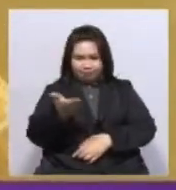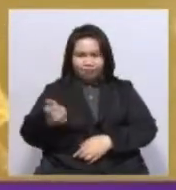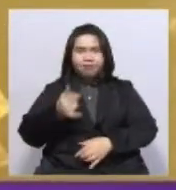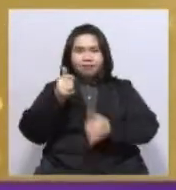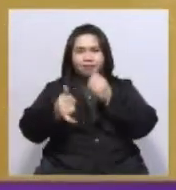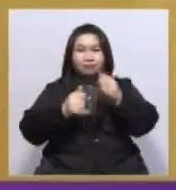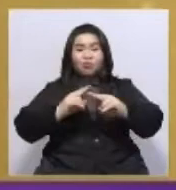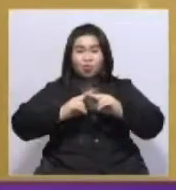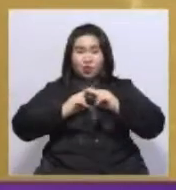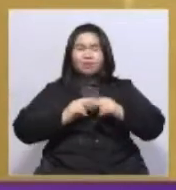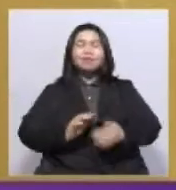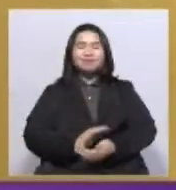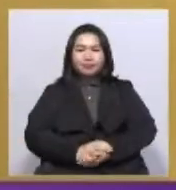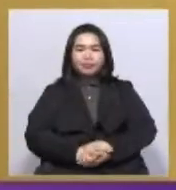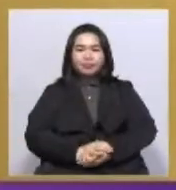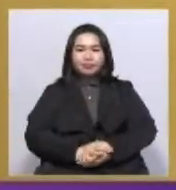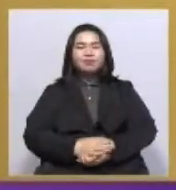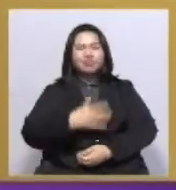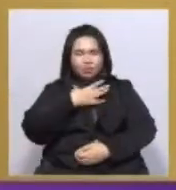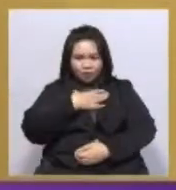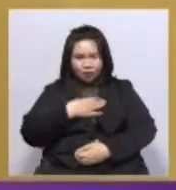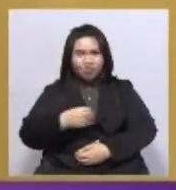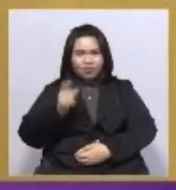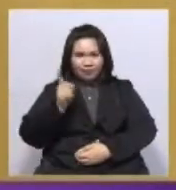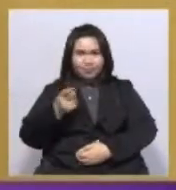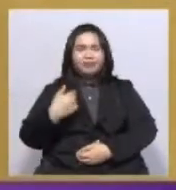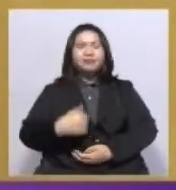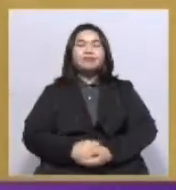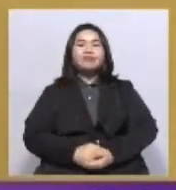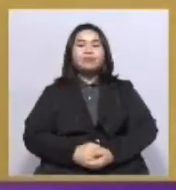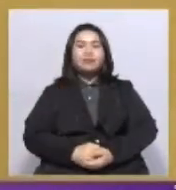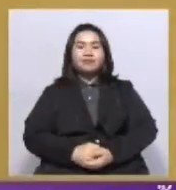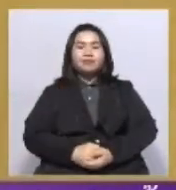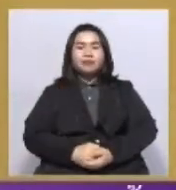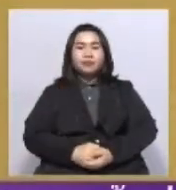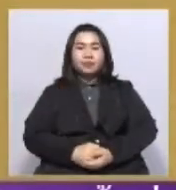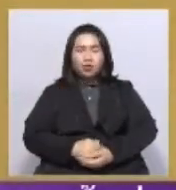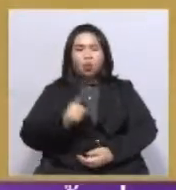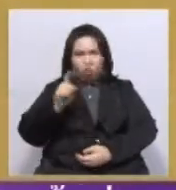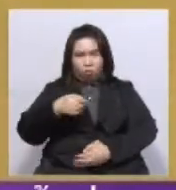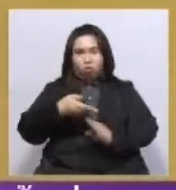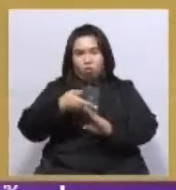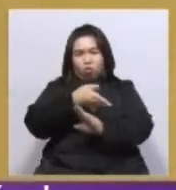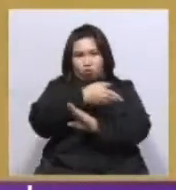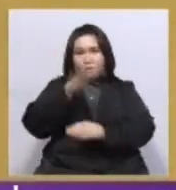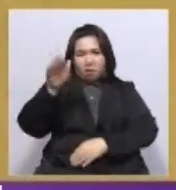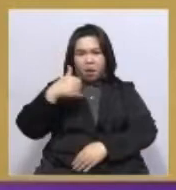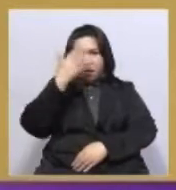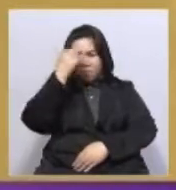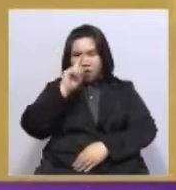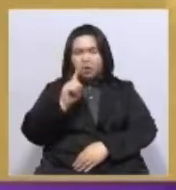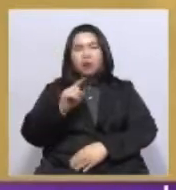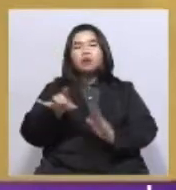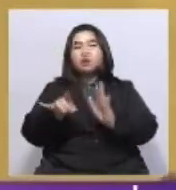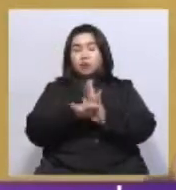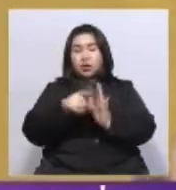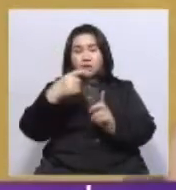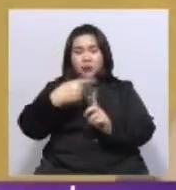รรยากาศด้วยตัวเองรับรองว่าจะต้องประทับใจอย่างแน่นอนค่ะที่สำคัญนะคะจะต้องรีบมากันหน่อยค่ะเพราะว่างานจะมีไป